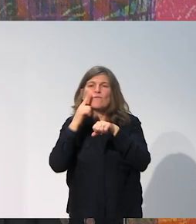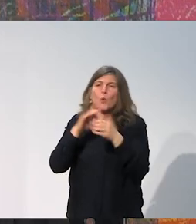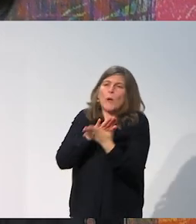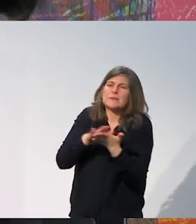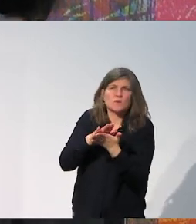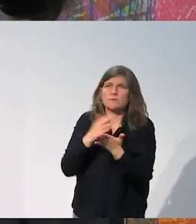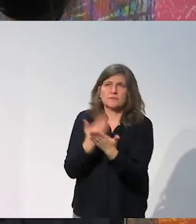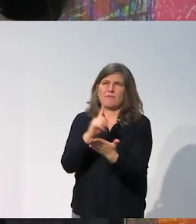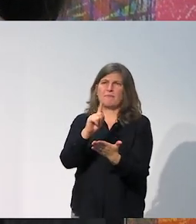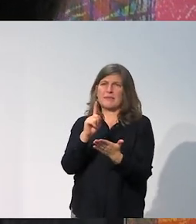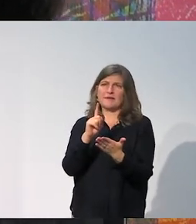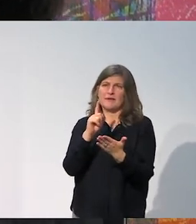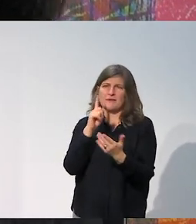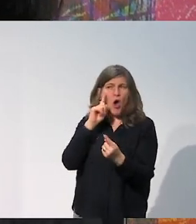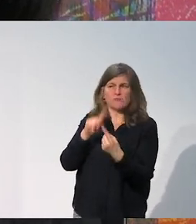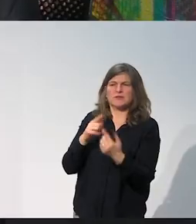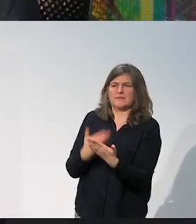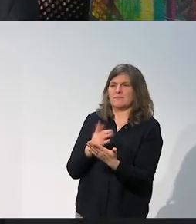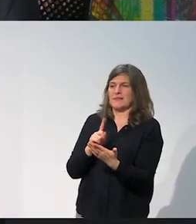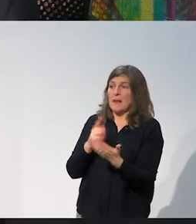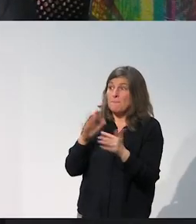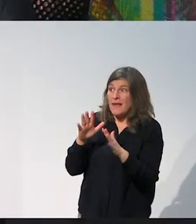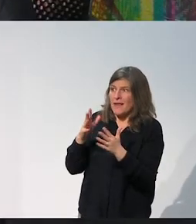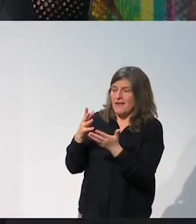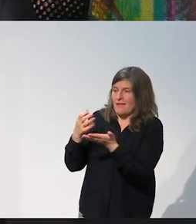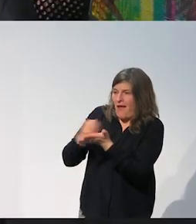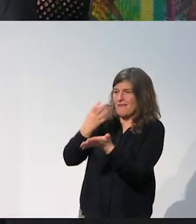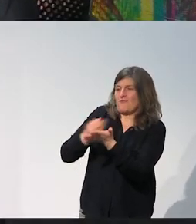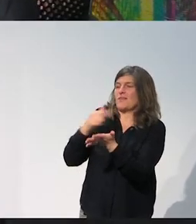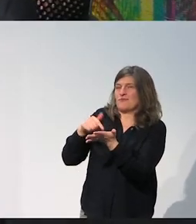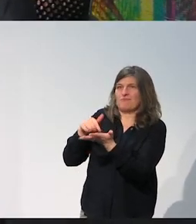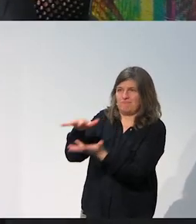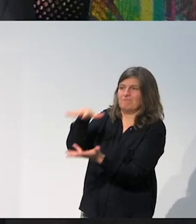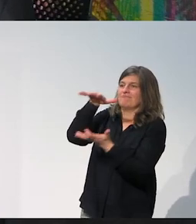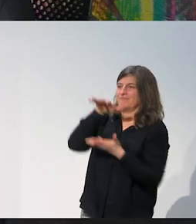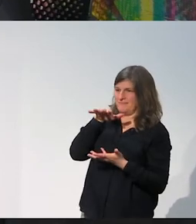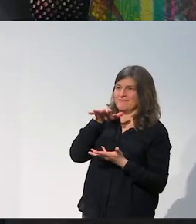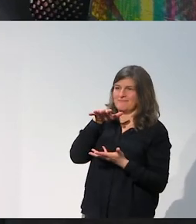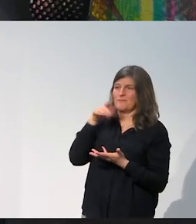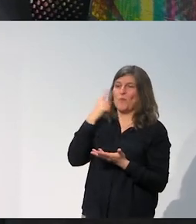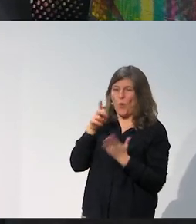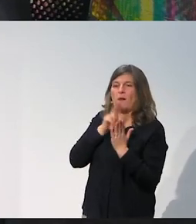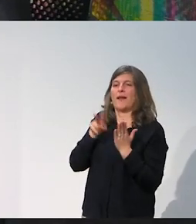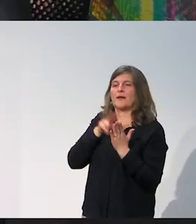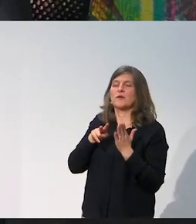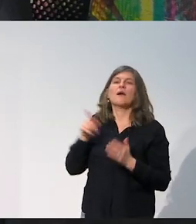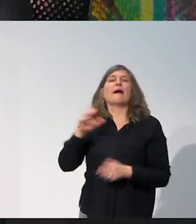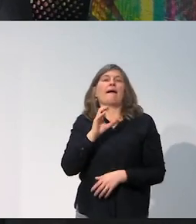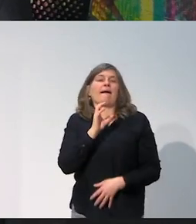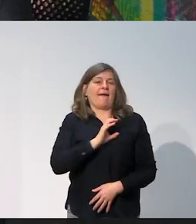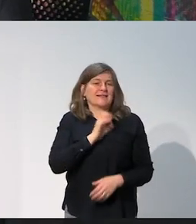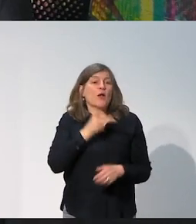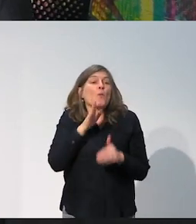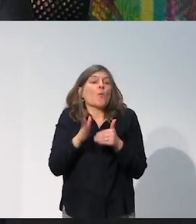ici, mais nous donner toutes les données finalement. En tout cas, essayer de s'approcher au plus près.